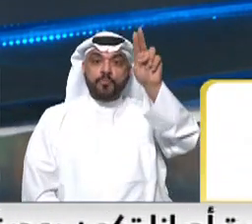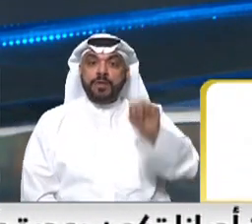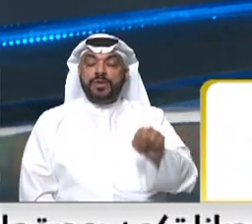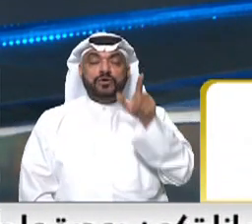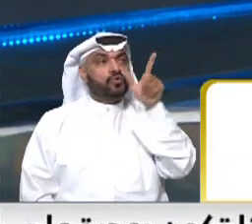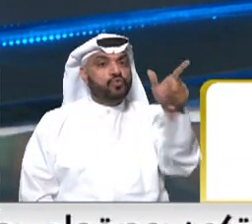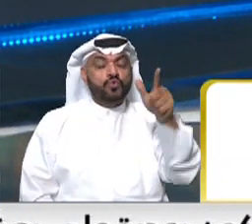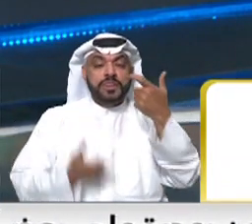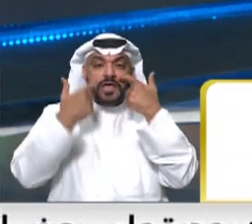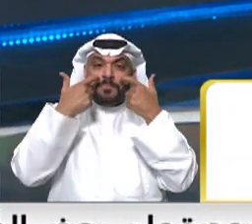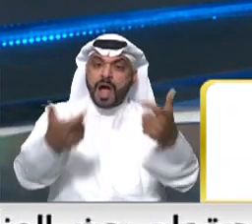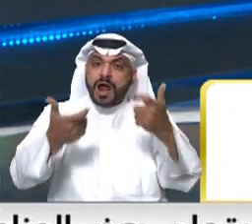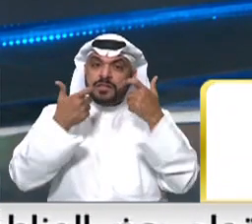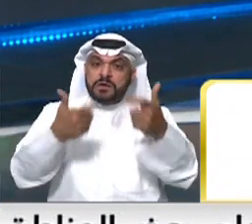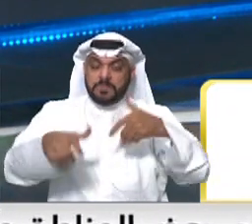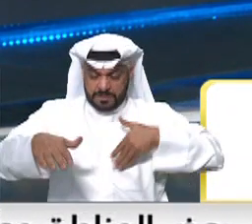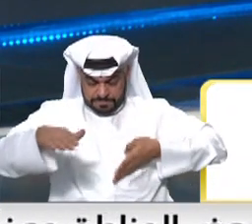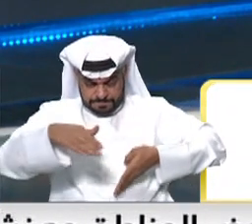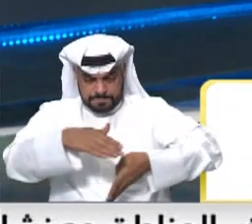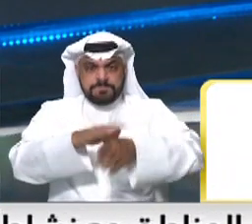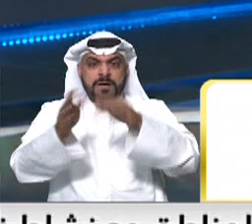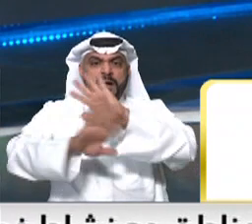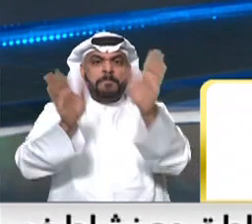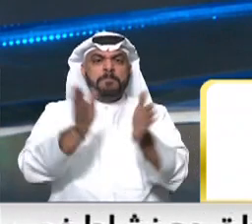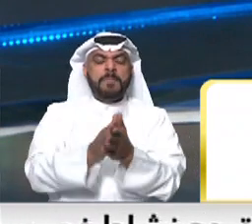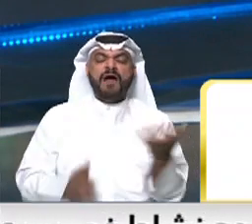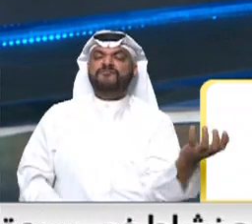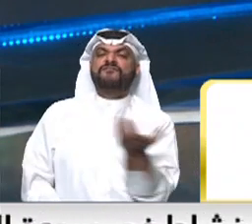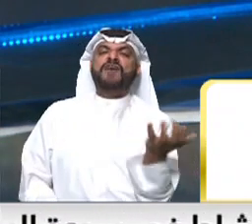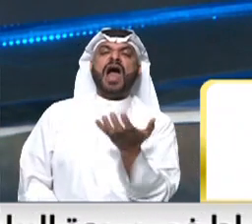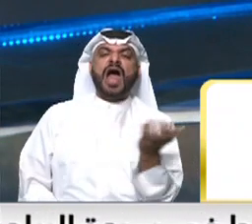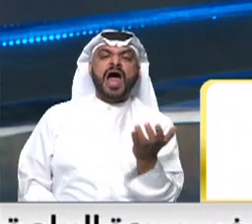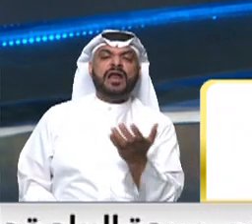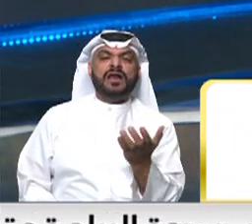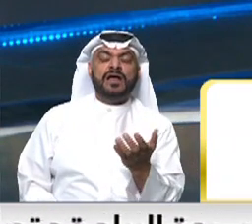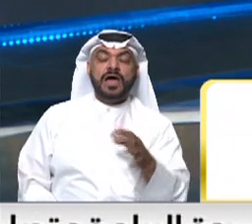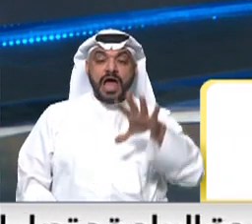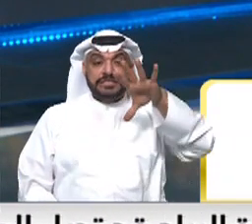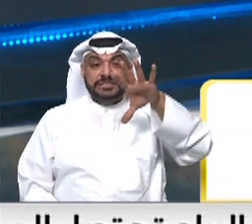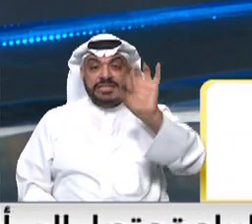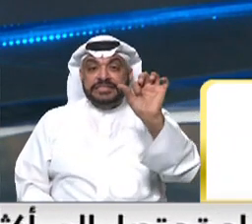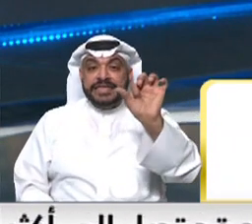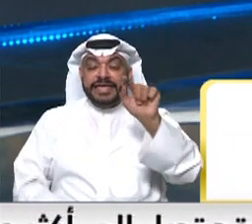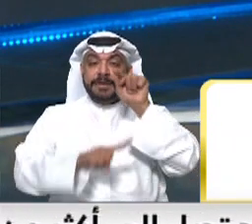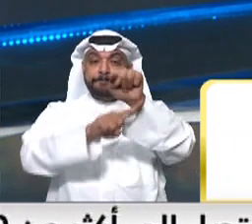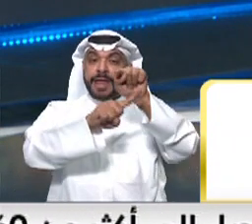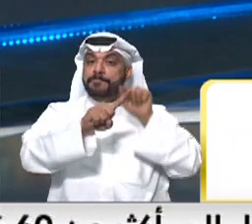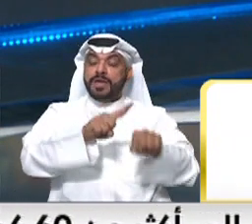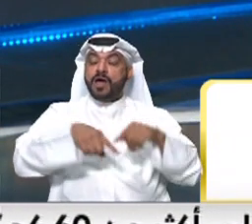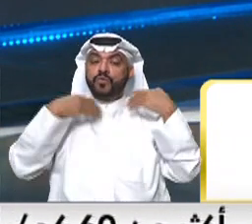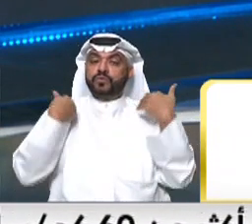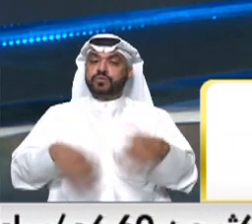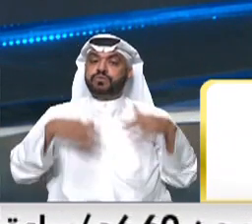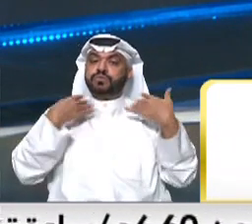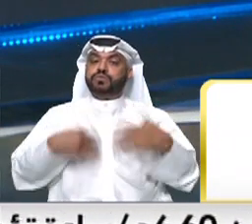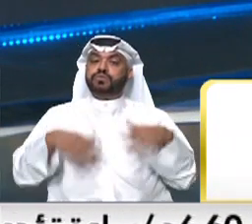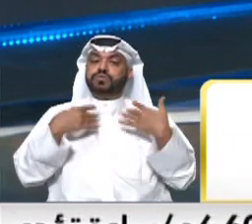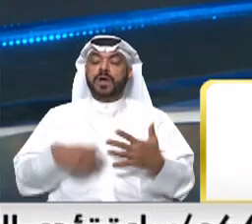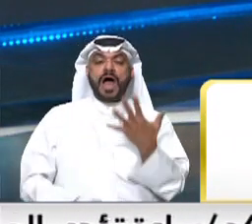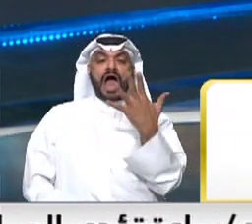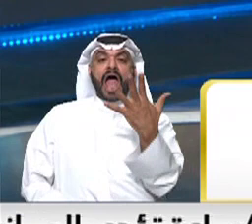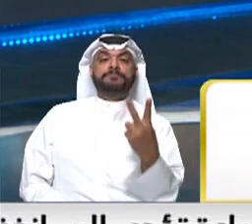اللاجئين الفلسطينيين اونروا ان نحو مليون و700 ال شخص اي اكثر من